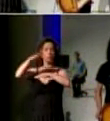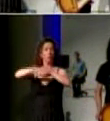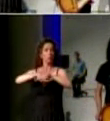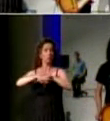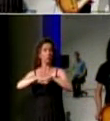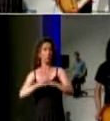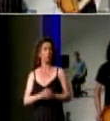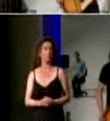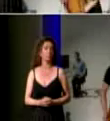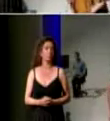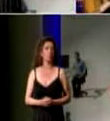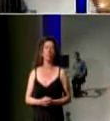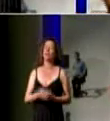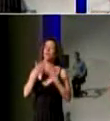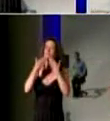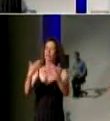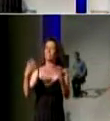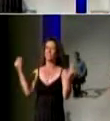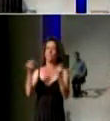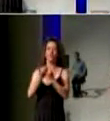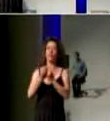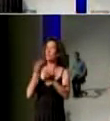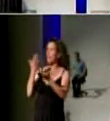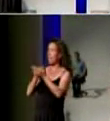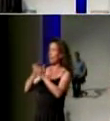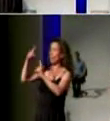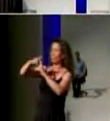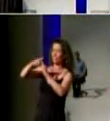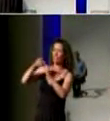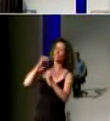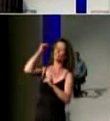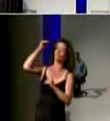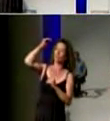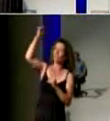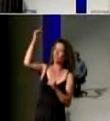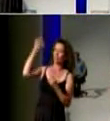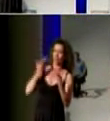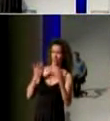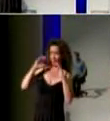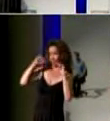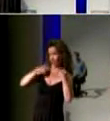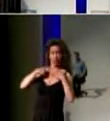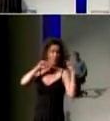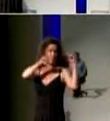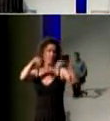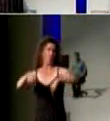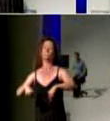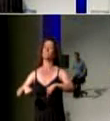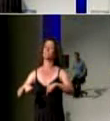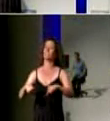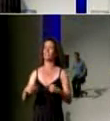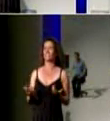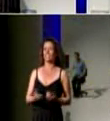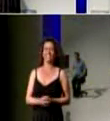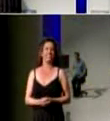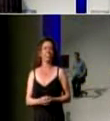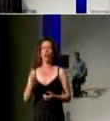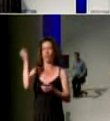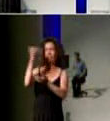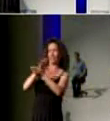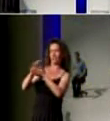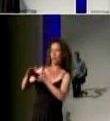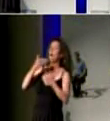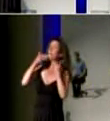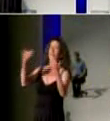concrets. Alors, merci beaucoup à l'École de technologie supérieure de nous permettre d'être ici gracieusement. Merci